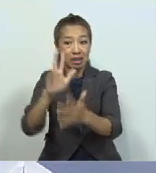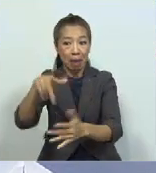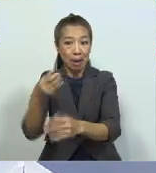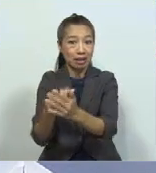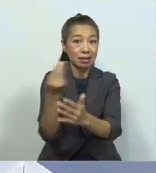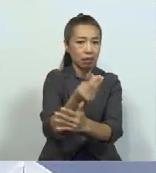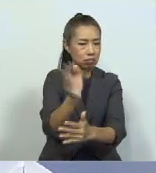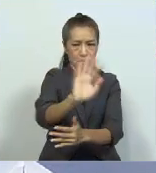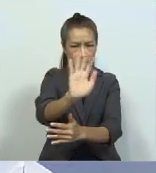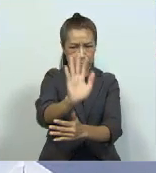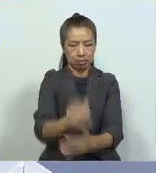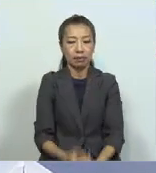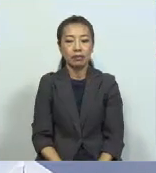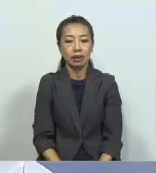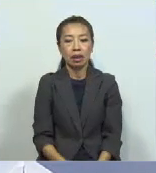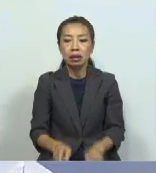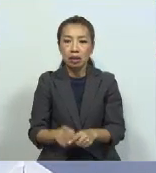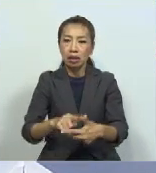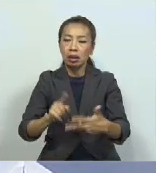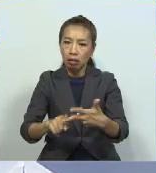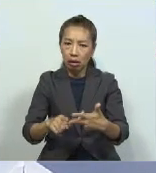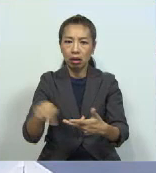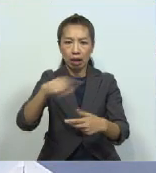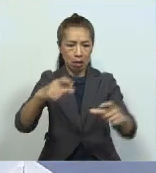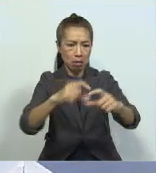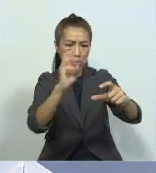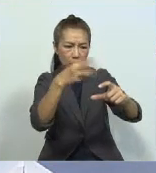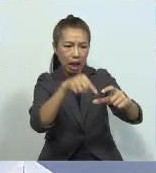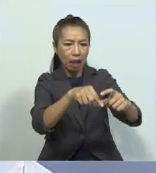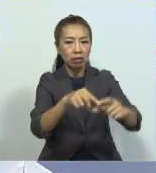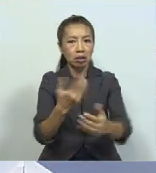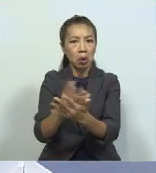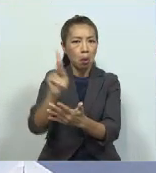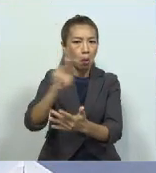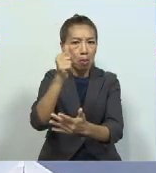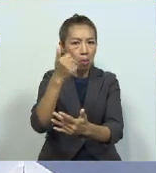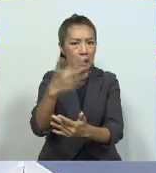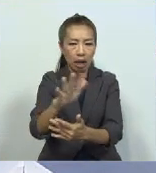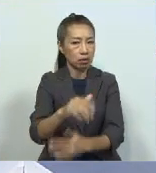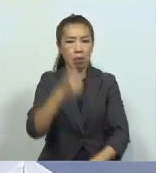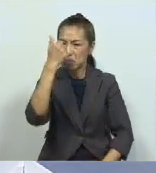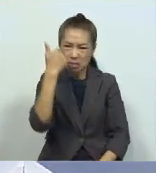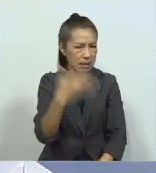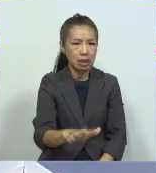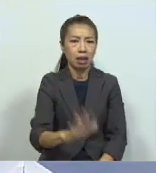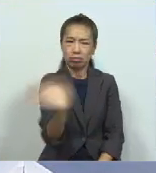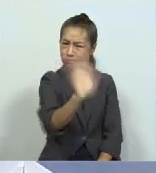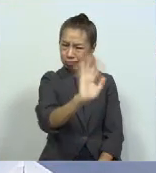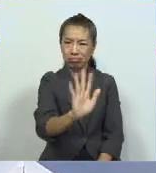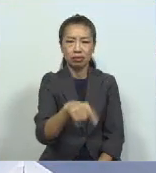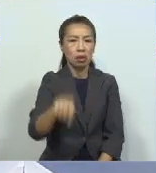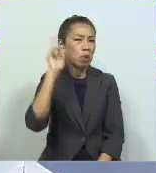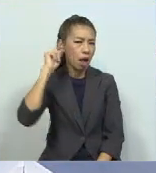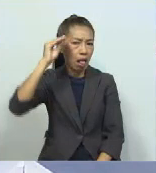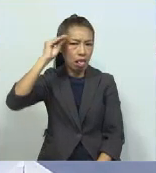วมถึงเรื่องที่จำกัดสิทธิ์ที่ไม่ให้ผู้มีบัตรสวัสดิการแห่งรัฐเข้าถึงแหล่งเงินทุนของธนาคารต่างๆเนี่ยก็ไม่เป็นความจริงด้วย